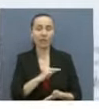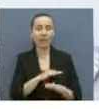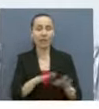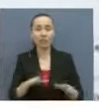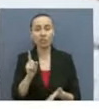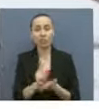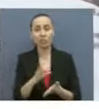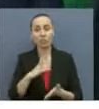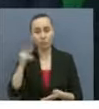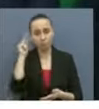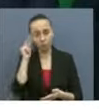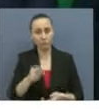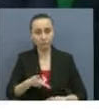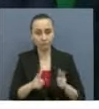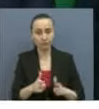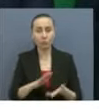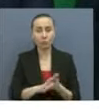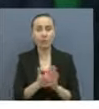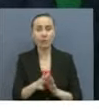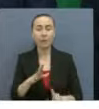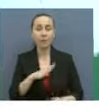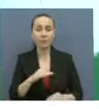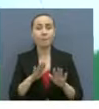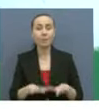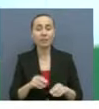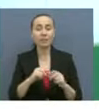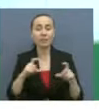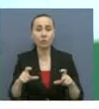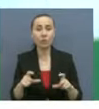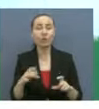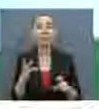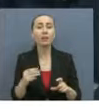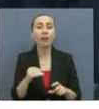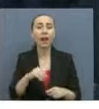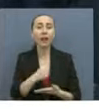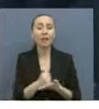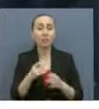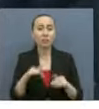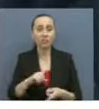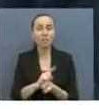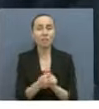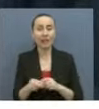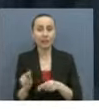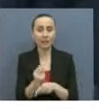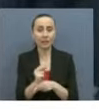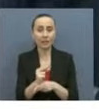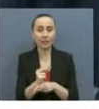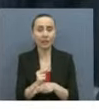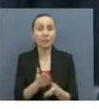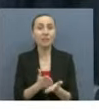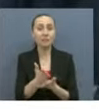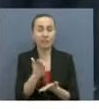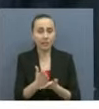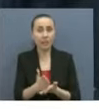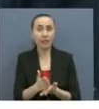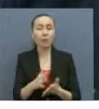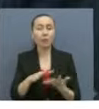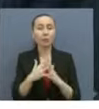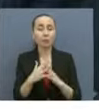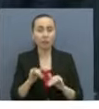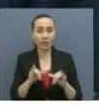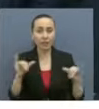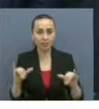должны учиться в достойных условиях. Побывав в местной школе, аким принял решение о ее реконструкции. перспектива есть, поселок растет, дети растут,